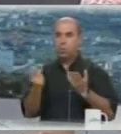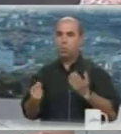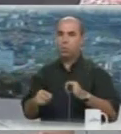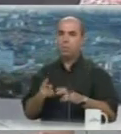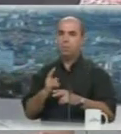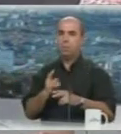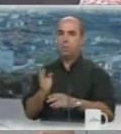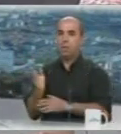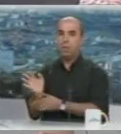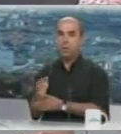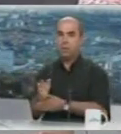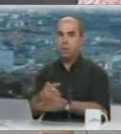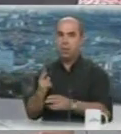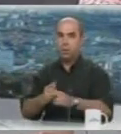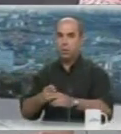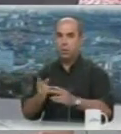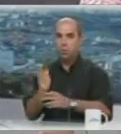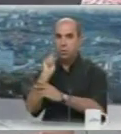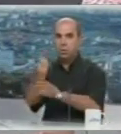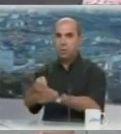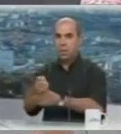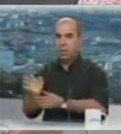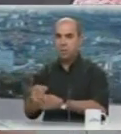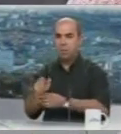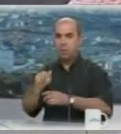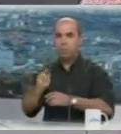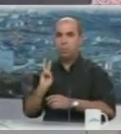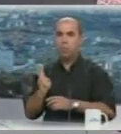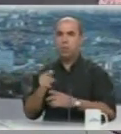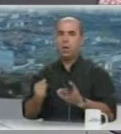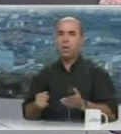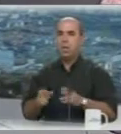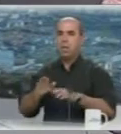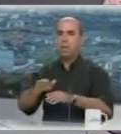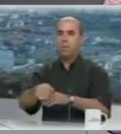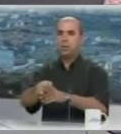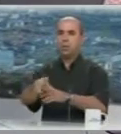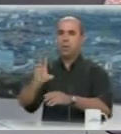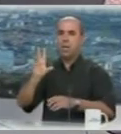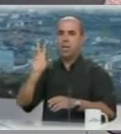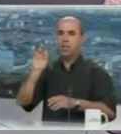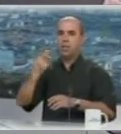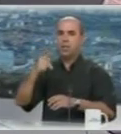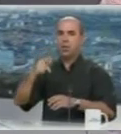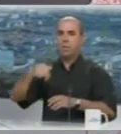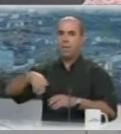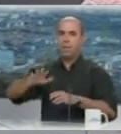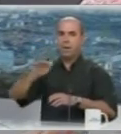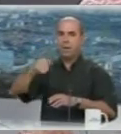الآن، معروفة بالأسماك وصيد الأسماك في هذاك الواد، لأنه مجراه على بعد 20 كيلو تصور